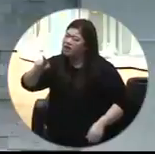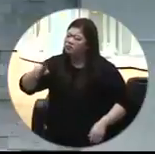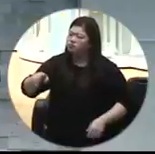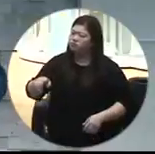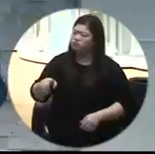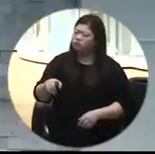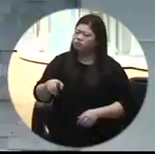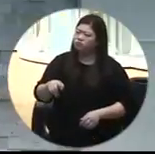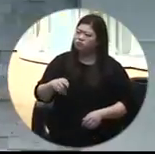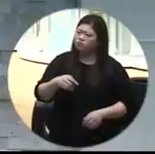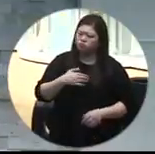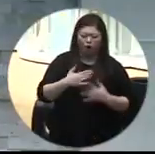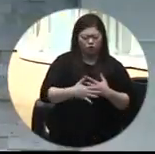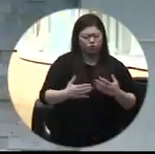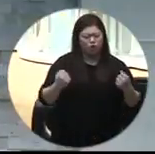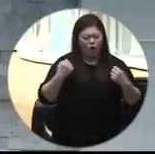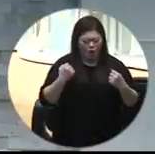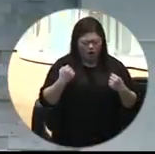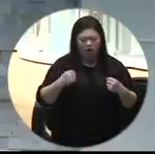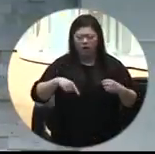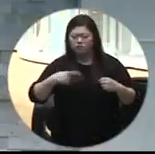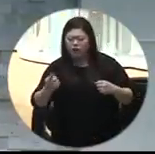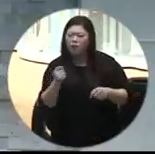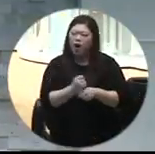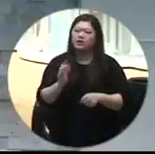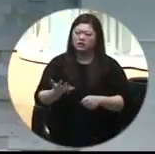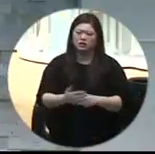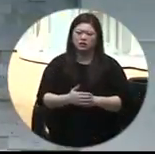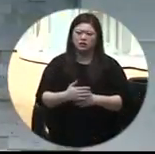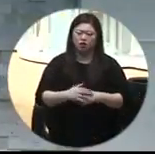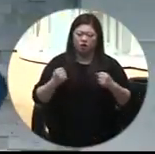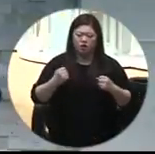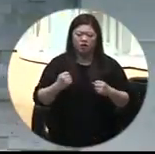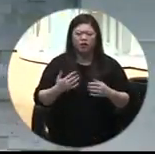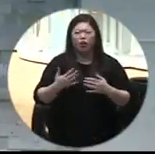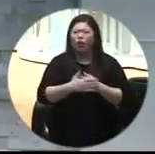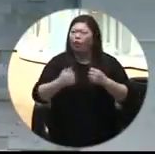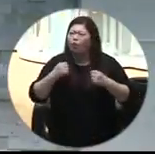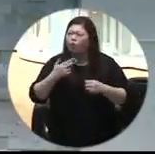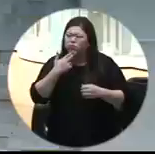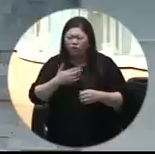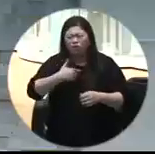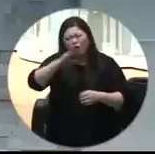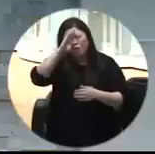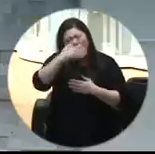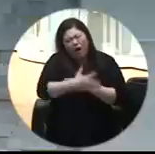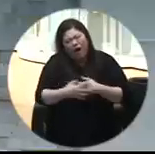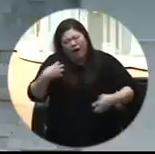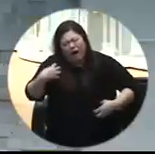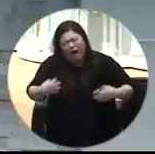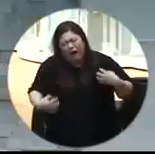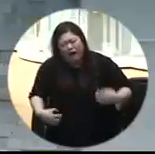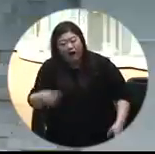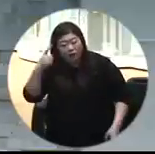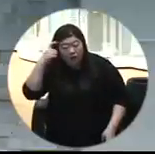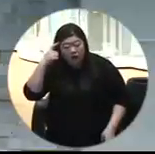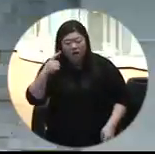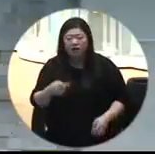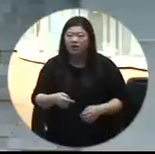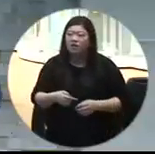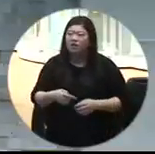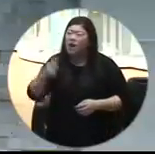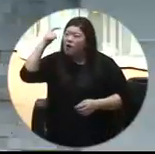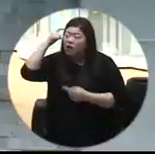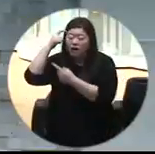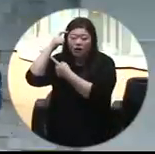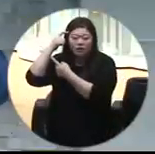이렇게 건강이 좋지 못해서 나는 왜 이렇게 암에 걸렸을까? 나는 왜 이렇게 질병 때문에 고통을 할까? 여기에 잡히면 안 된단